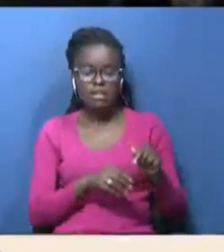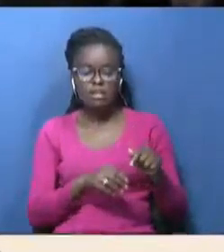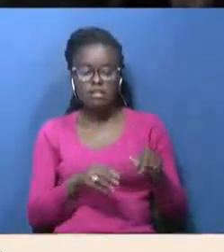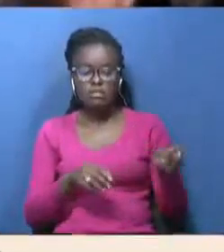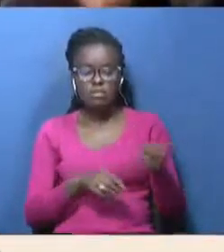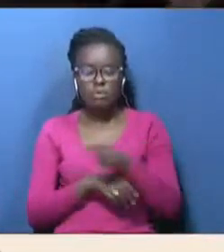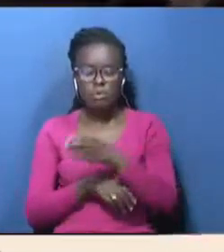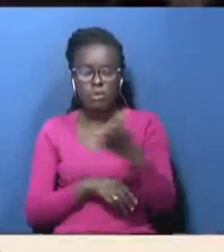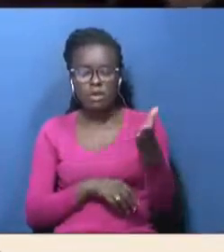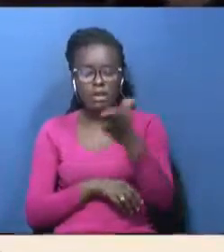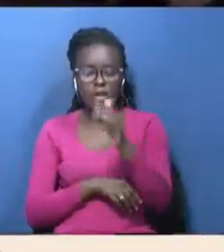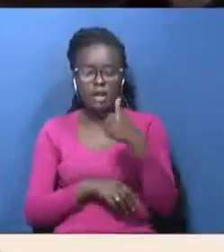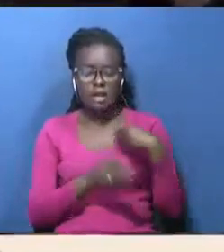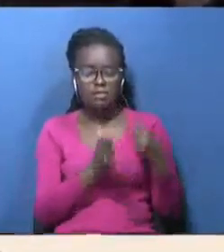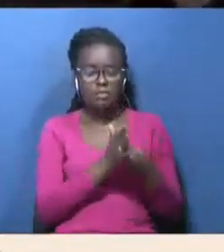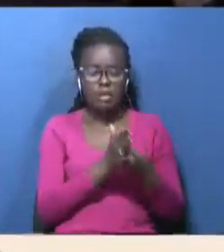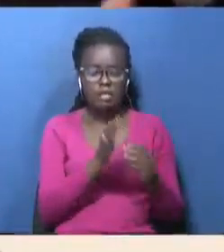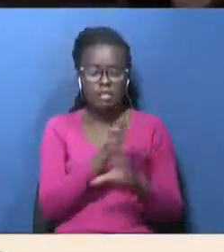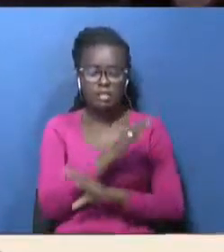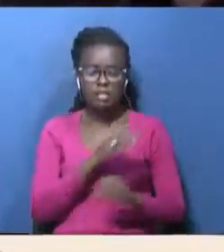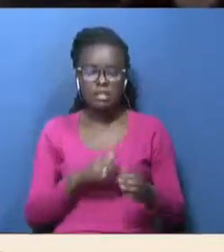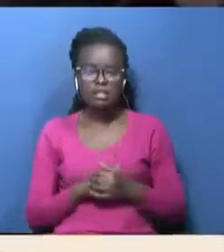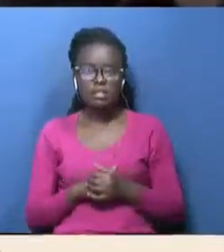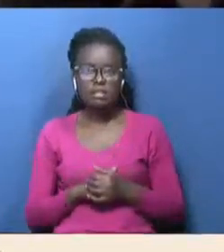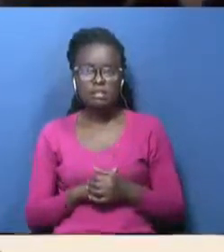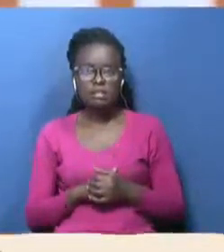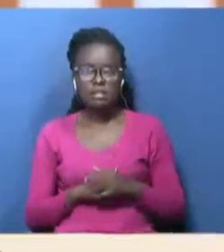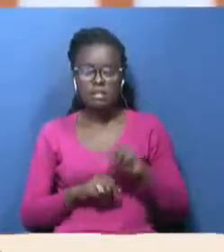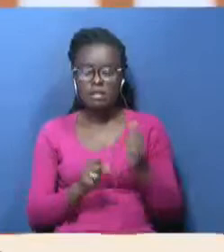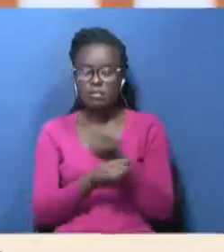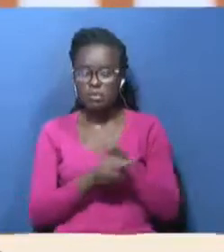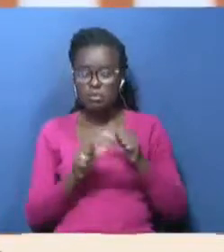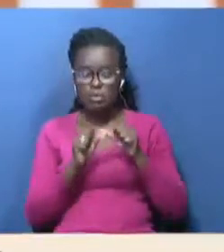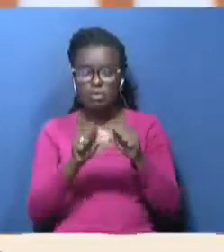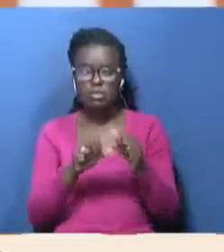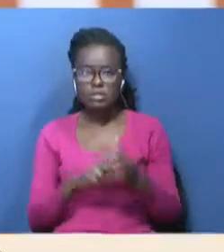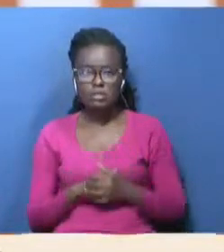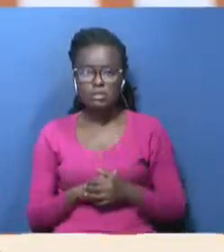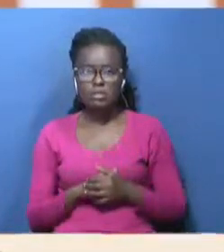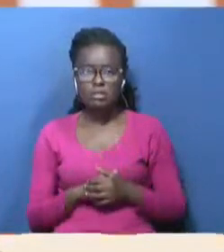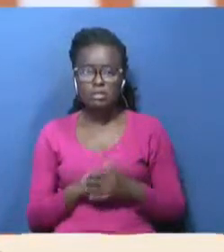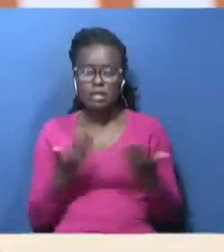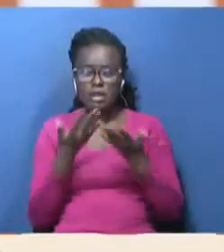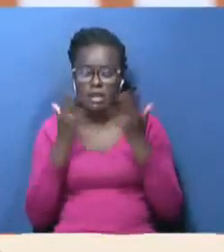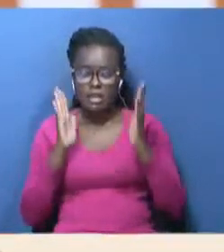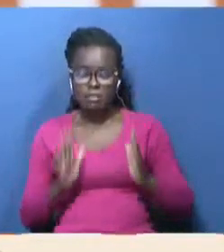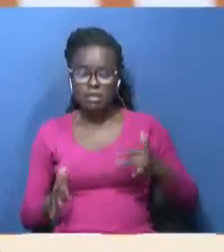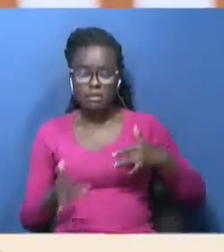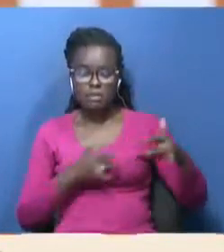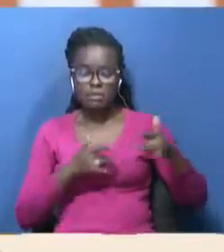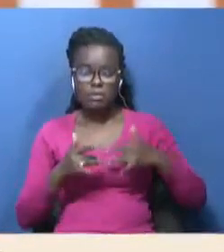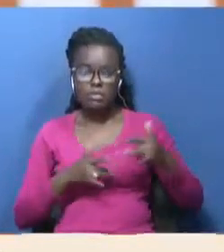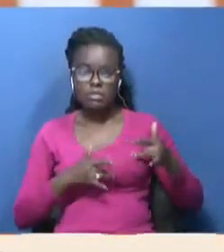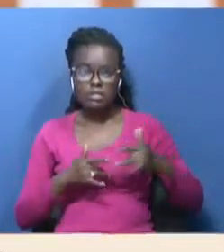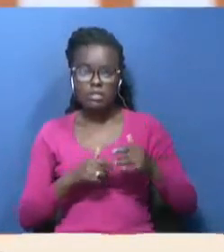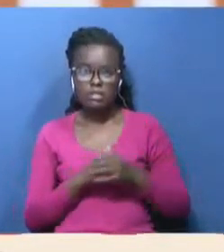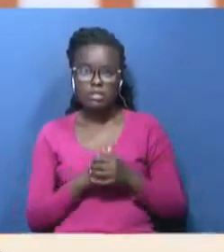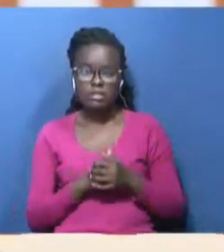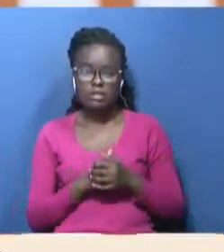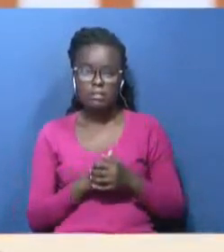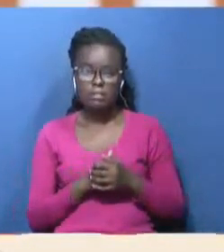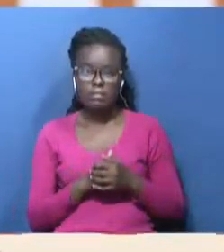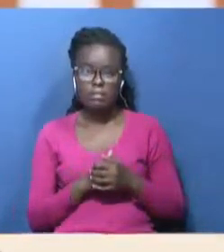wameiba na kujaribu. Hakuna mahali hiyo itaenda. Now, in case anyone considers the Elder 001